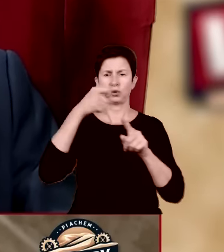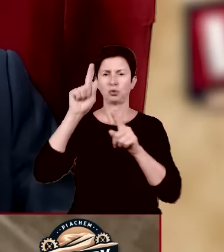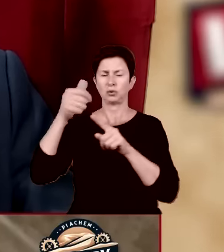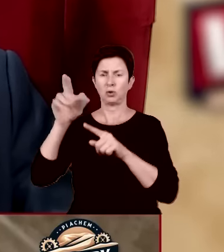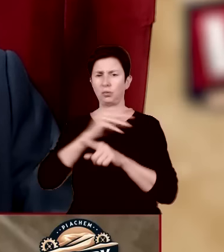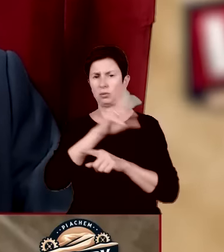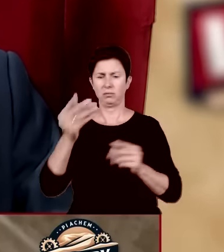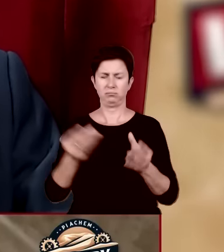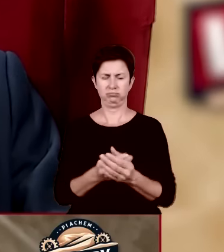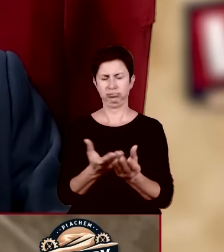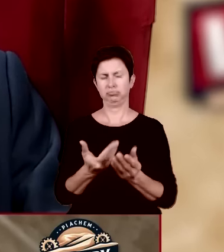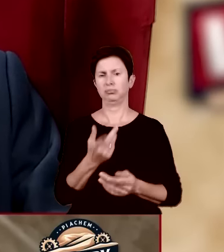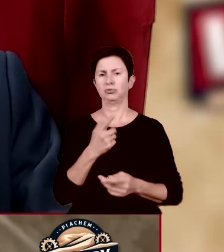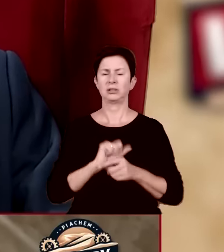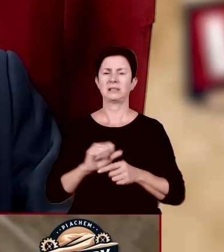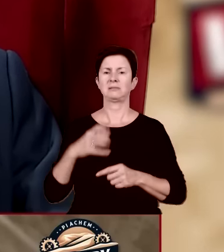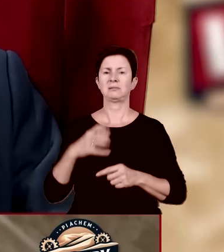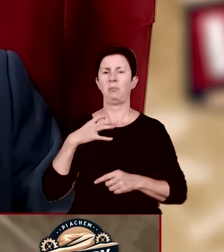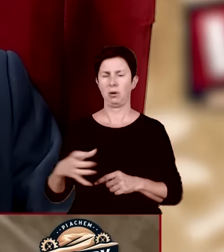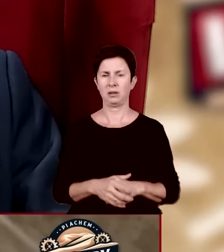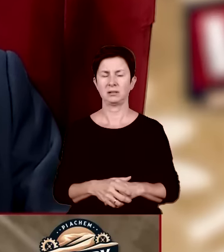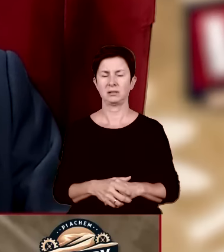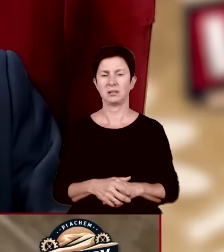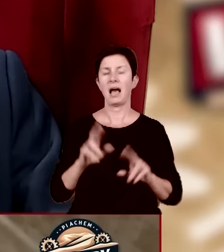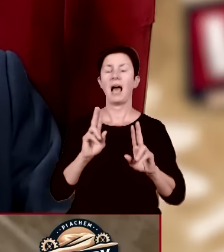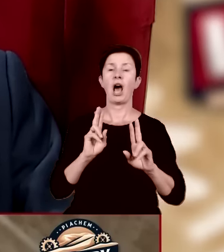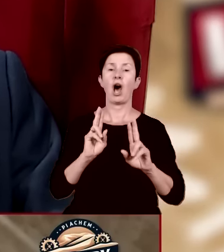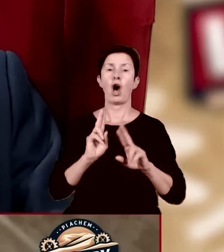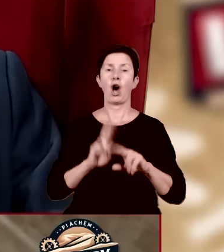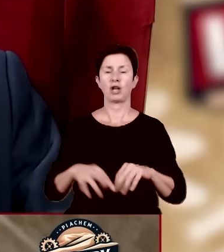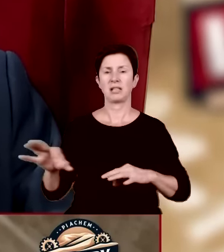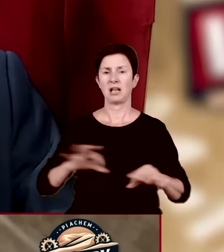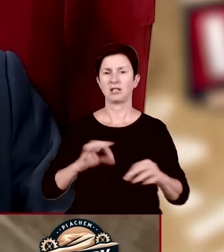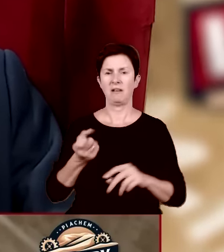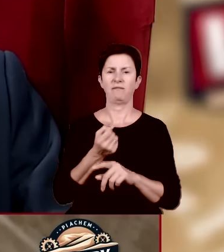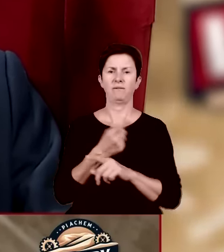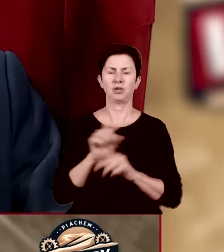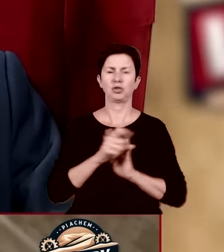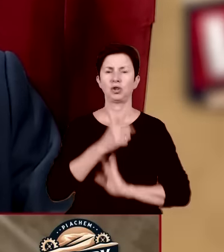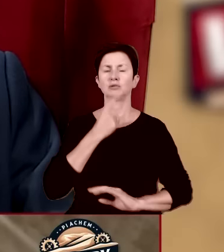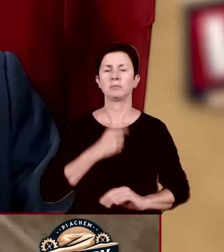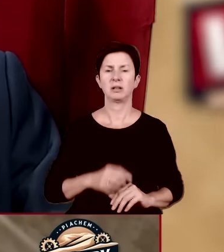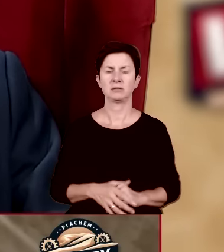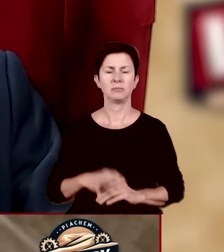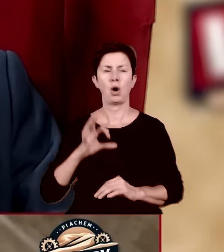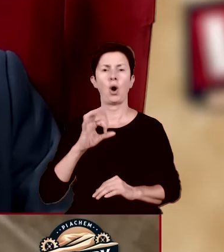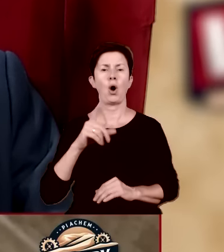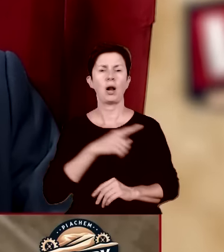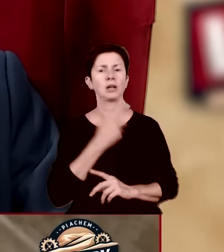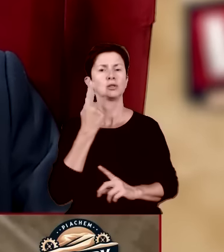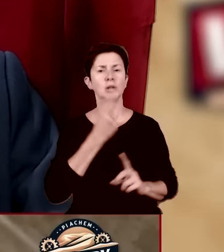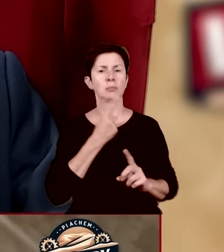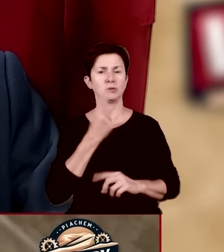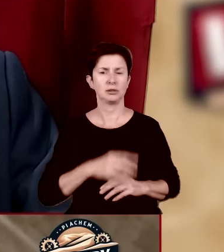jesteśmy bogaci, a tamtą resztę, historię wyrzucamy do śmieci. Olu, co ty o tym sądzisz?